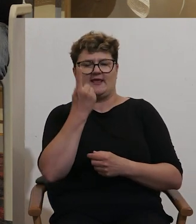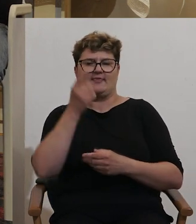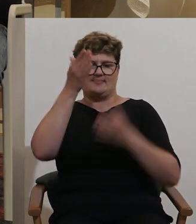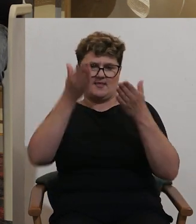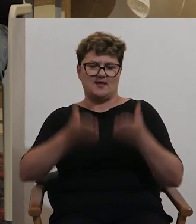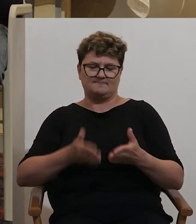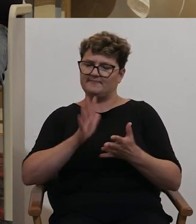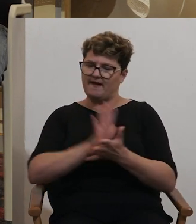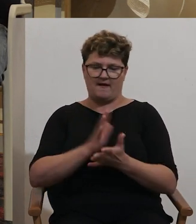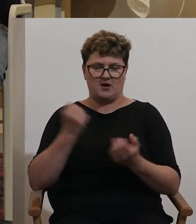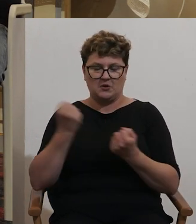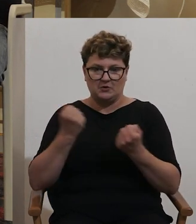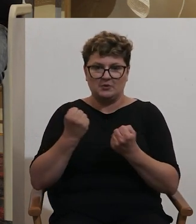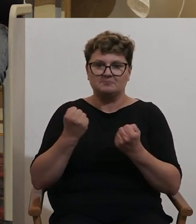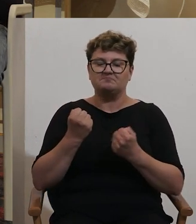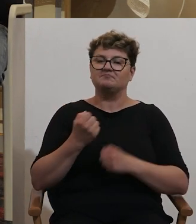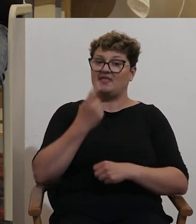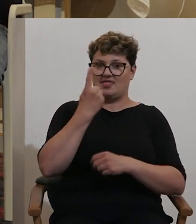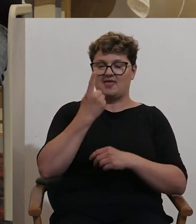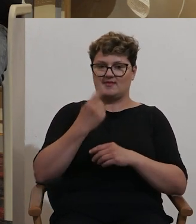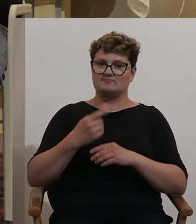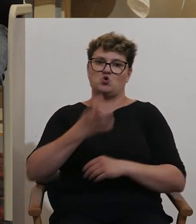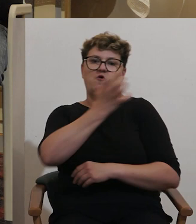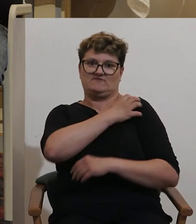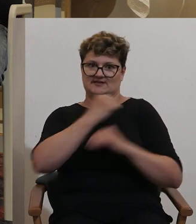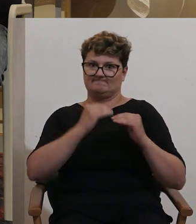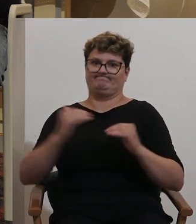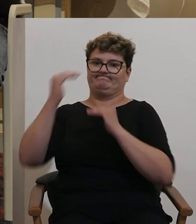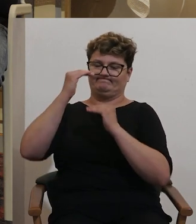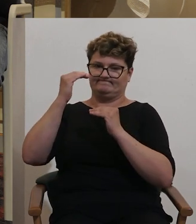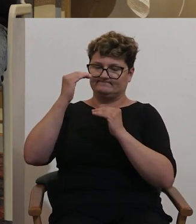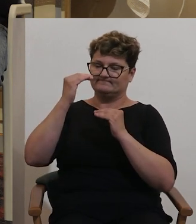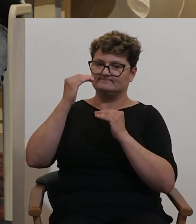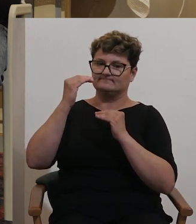postać, jedyny wyższy oficer